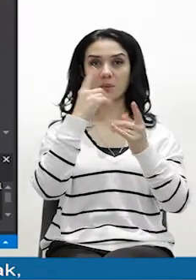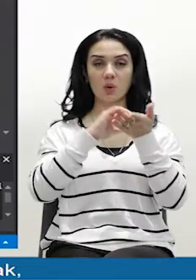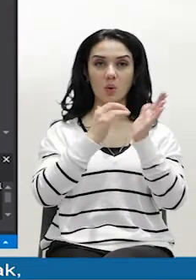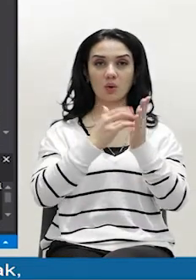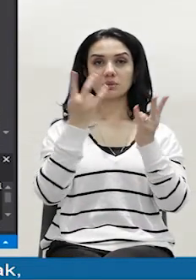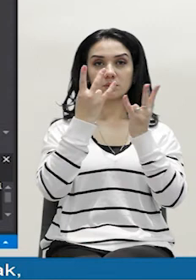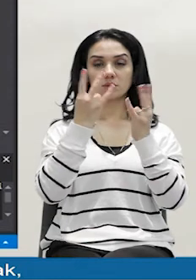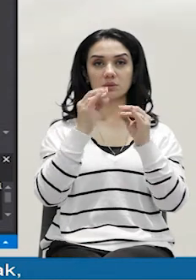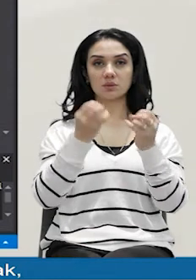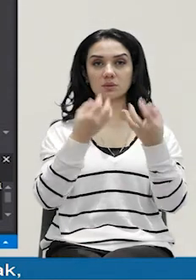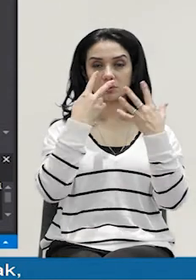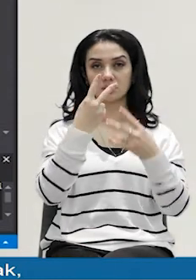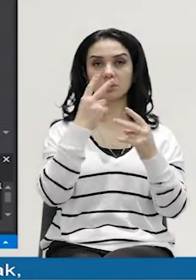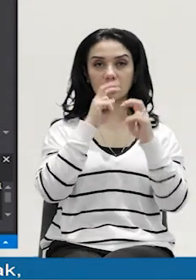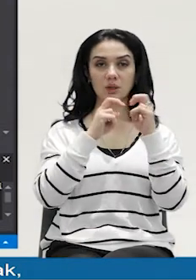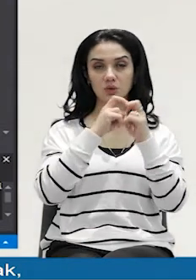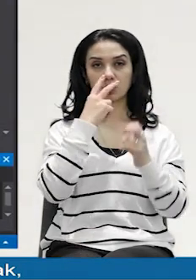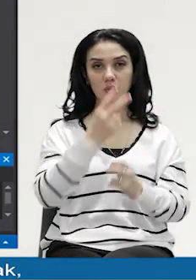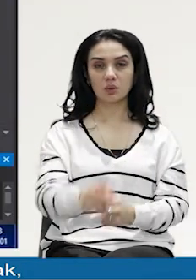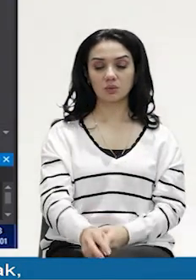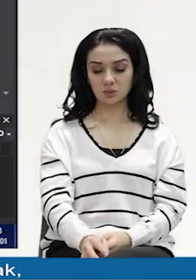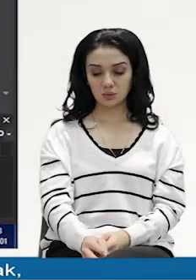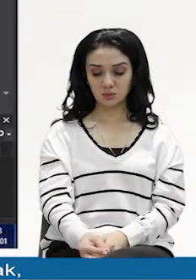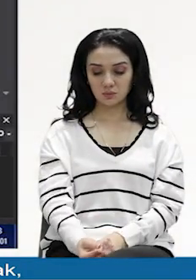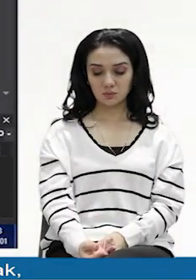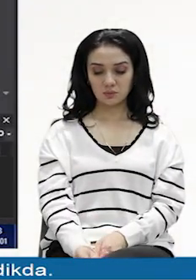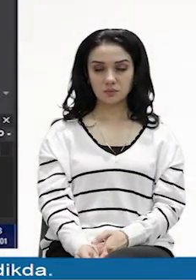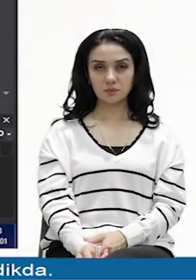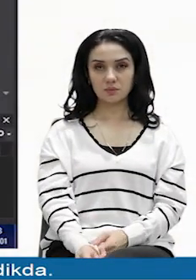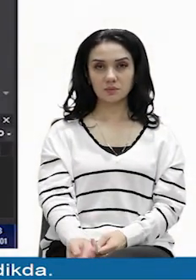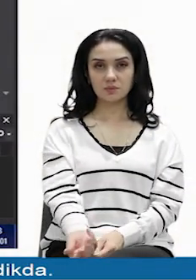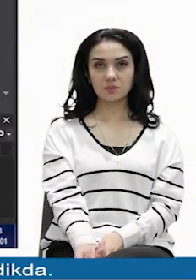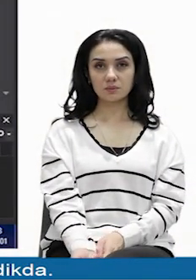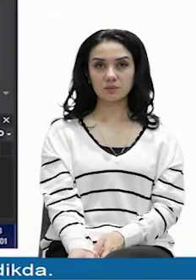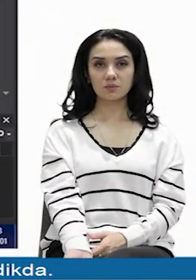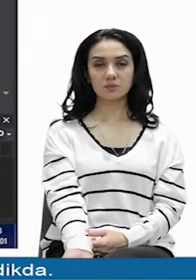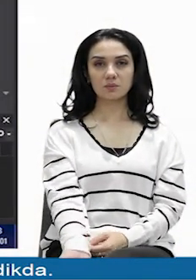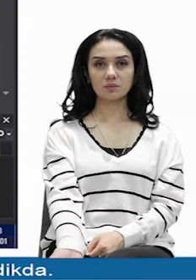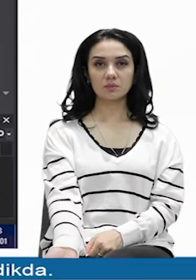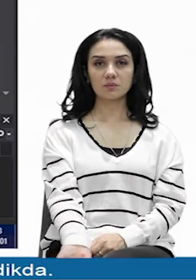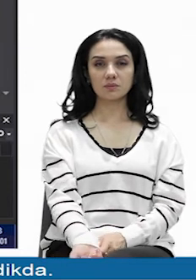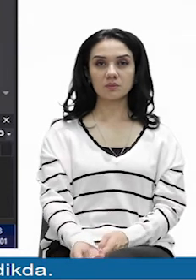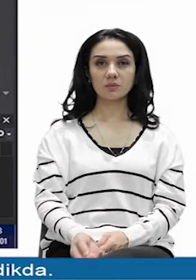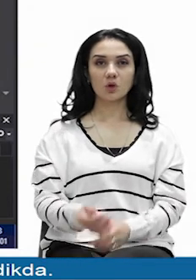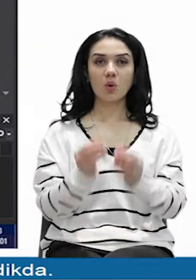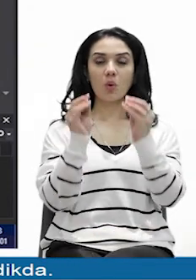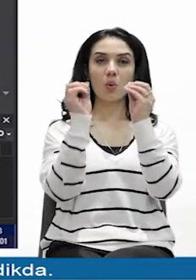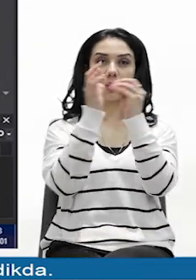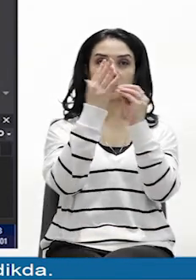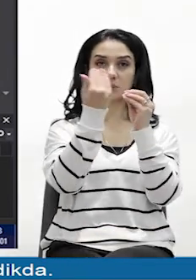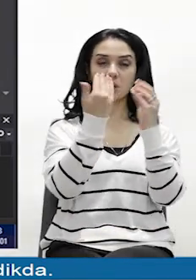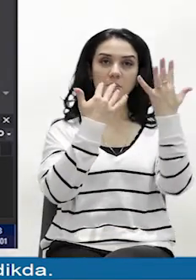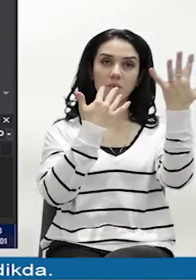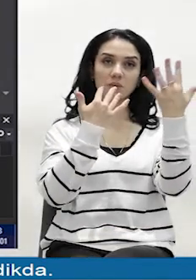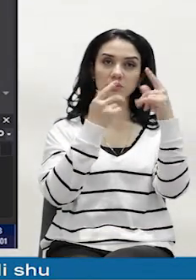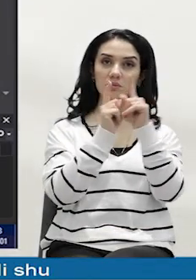xonasini chiqarish kerak. Hozir masalan tekshirib ko'ramiz mana. Tekshirib ko'rsak, masalan 15 kiritsam 10 deb chiqardi. Bu 500 dan